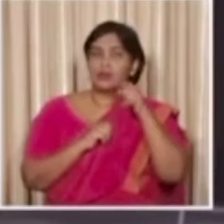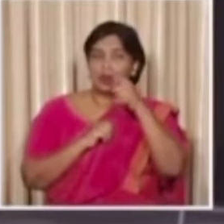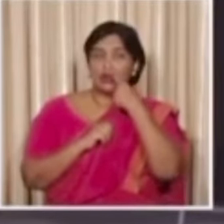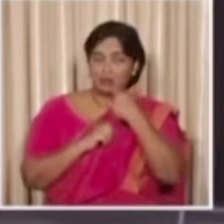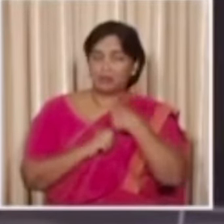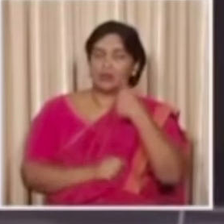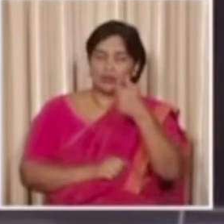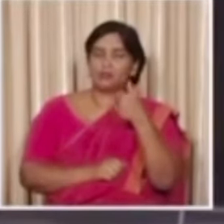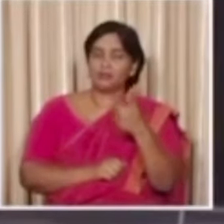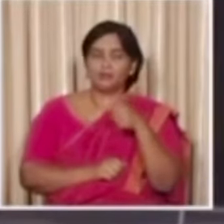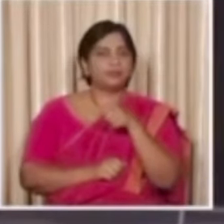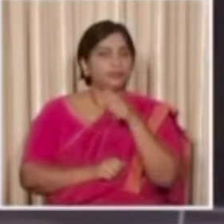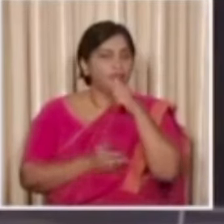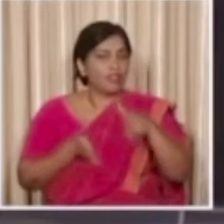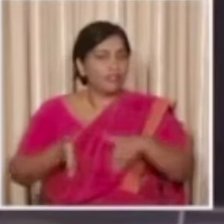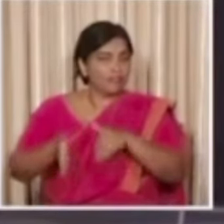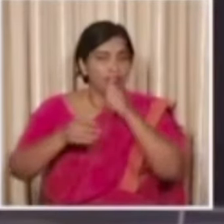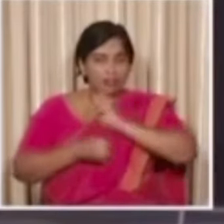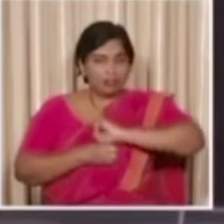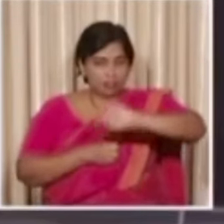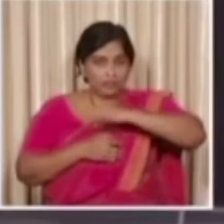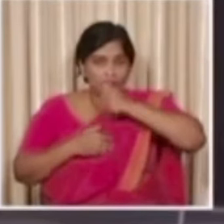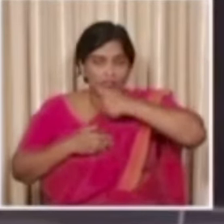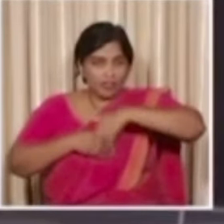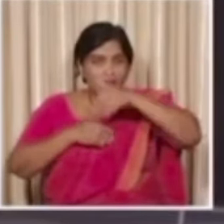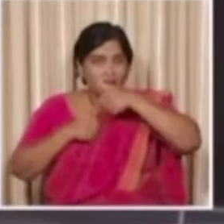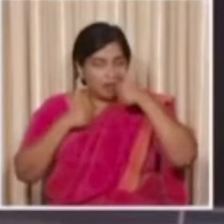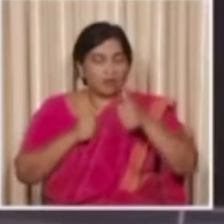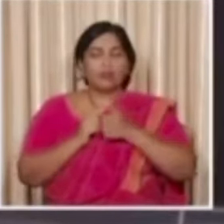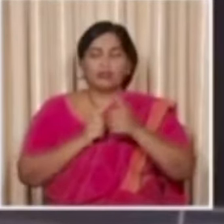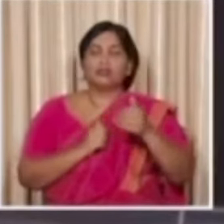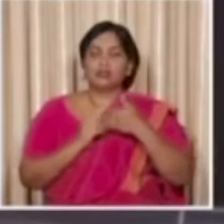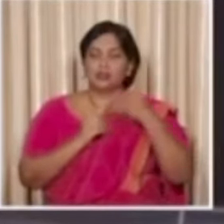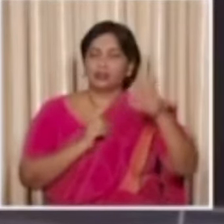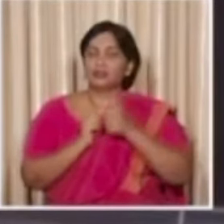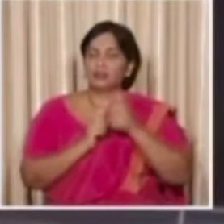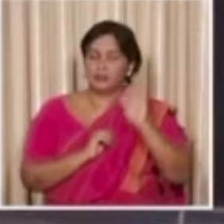කාරණේ හරි මේ වතුර බැහැලා යන්න පුළුවන් විදිහට මේ කටයුත්ත කරන්න අපි ඉදිරියේදී කටයුතු කරනවා.